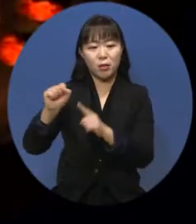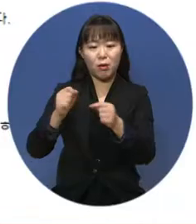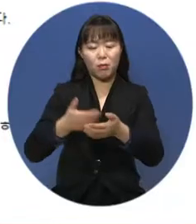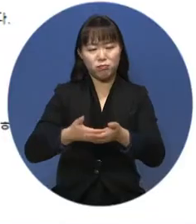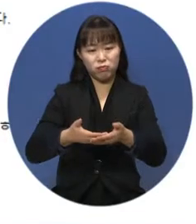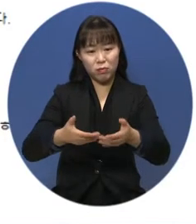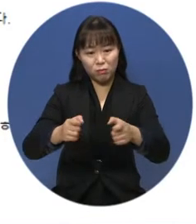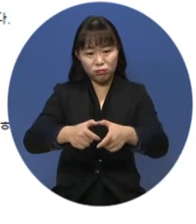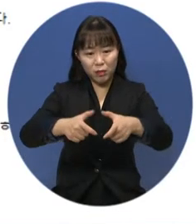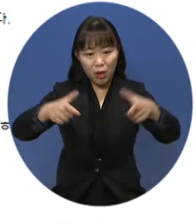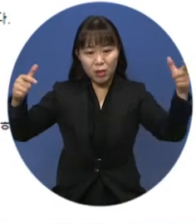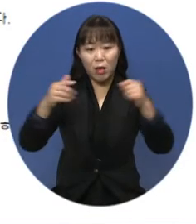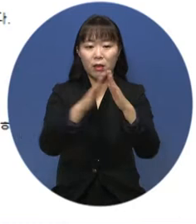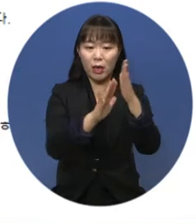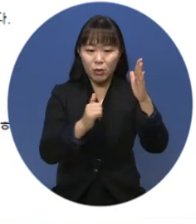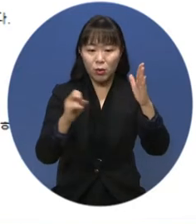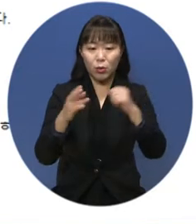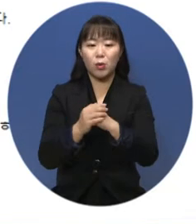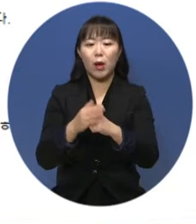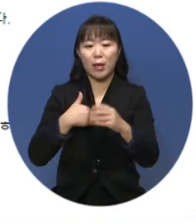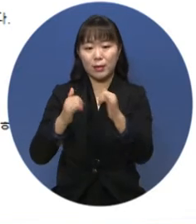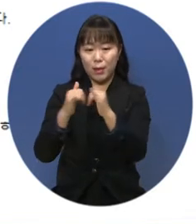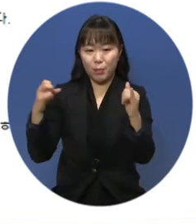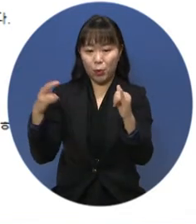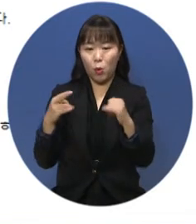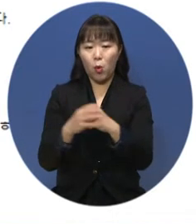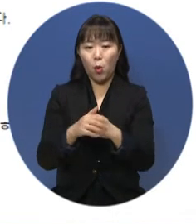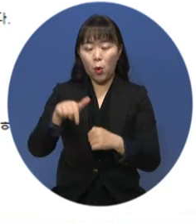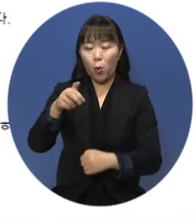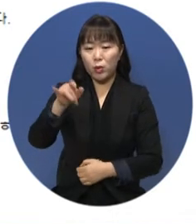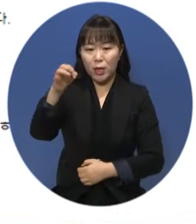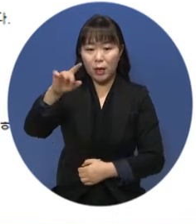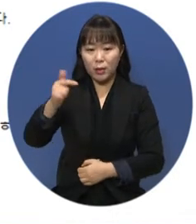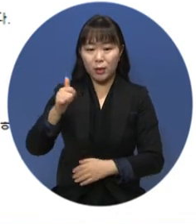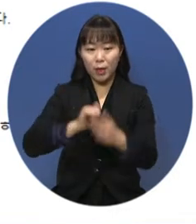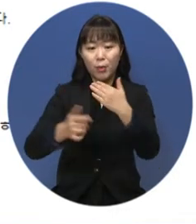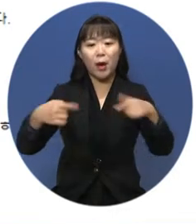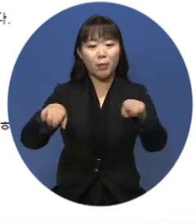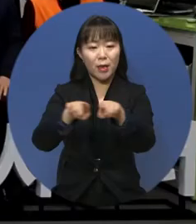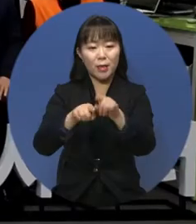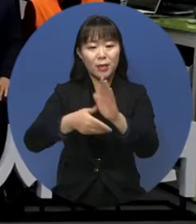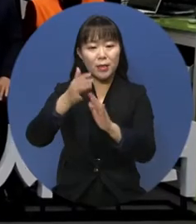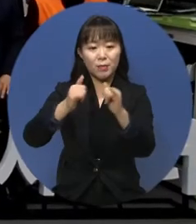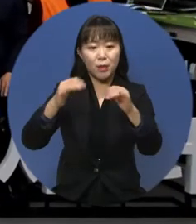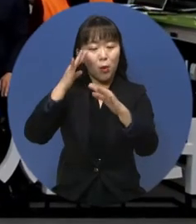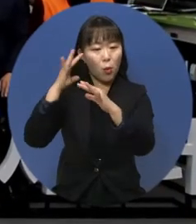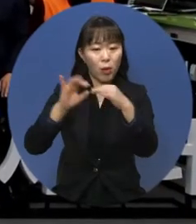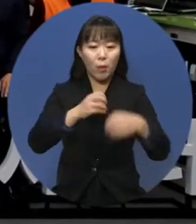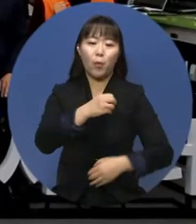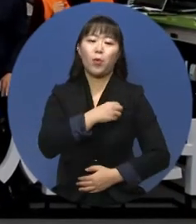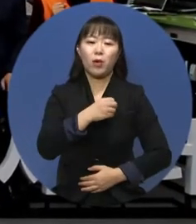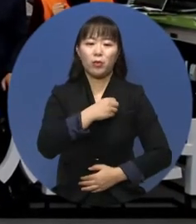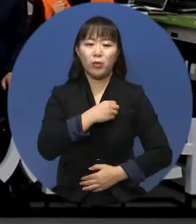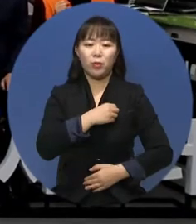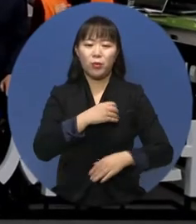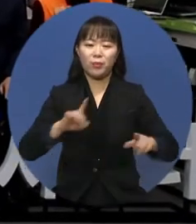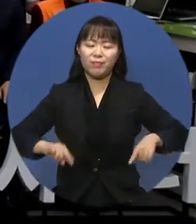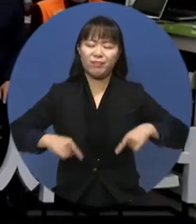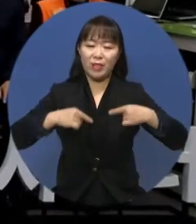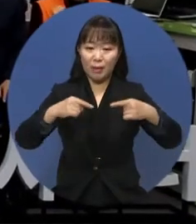확산되면서 가족과 지인들은 물론 고재현 대표와 함께하는 시 맹 공감 회원들도 적극